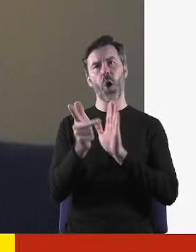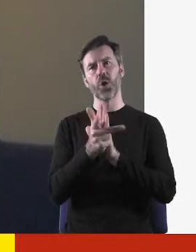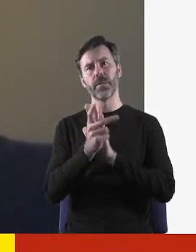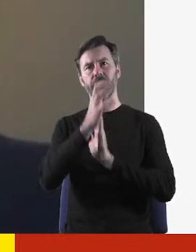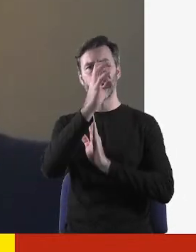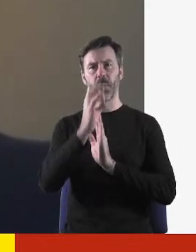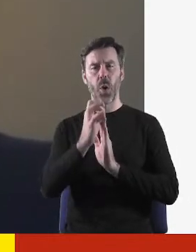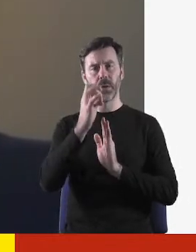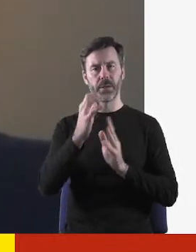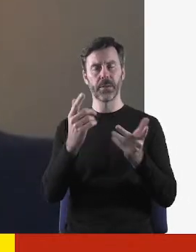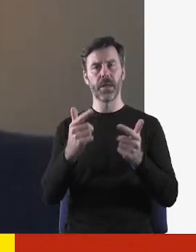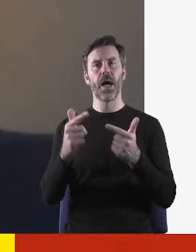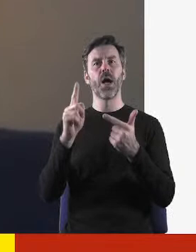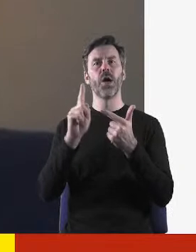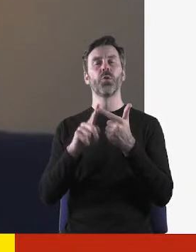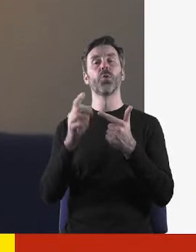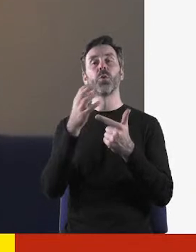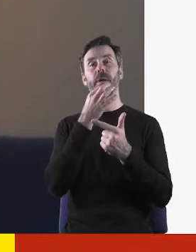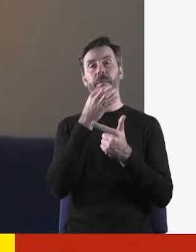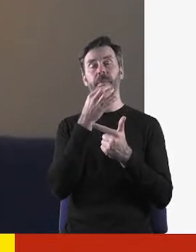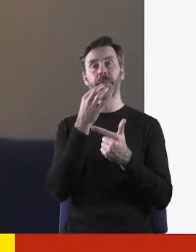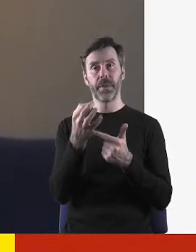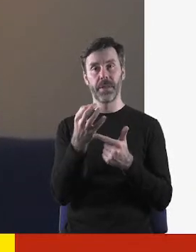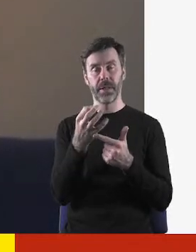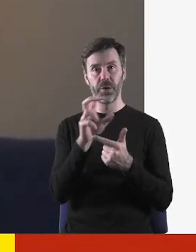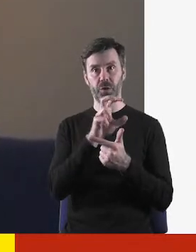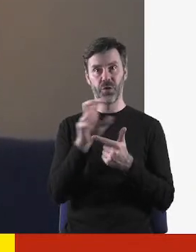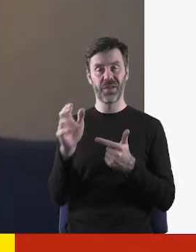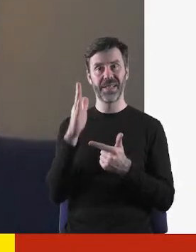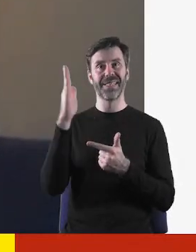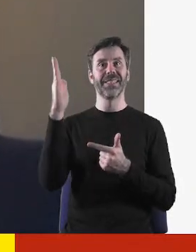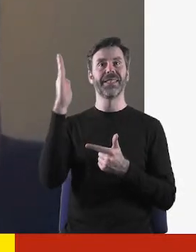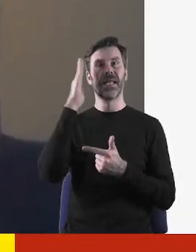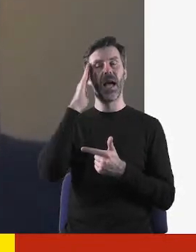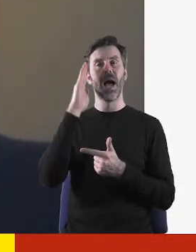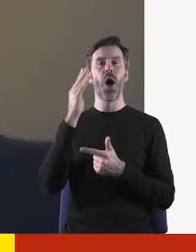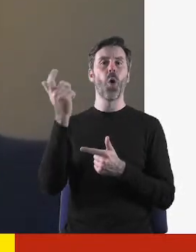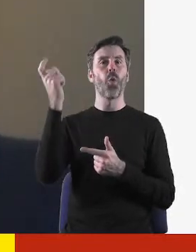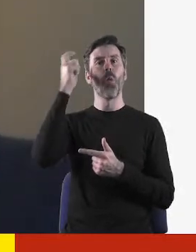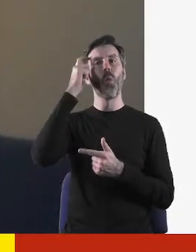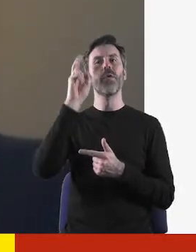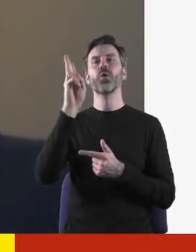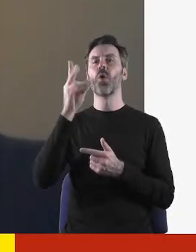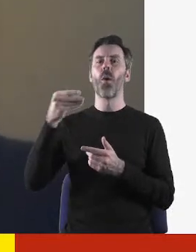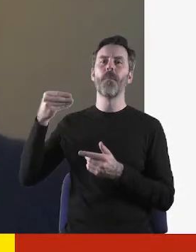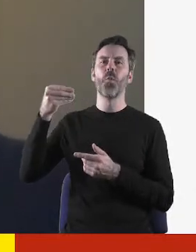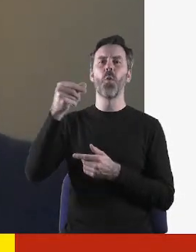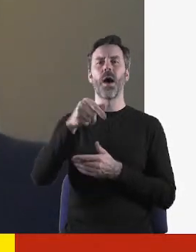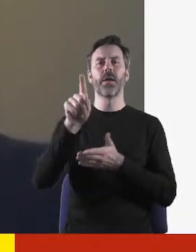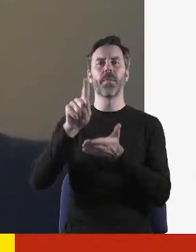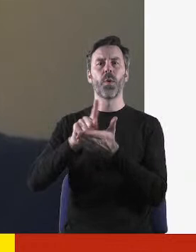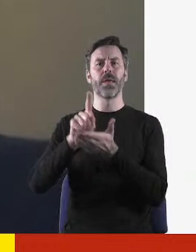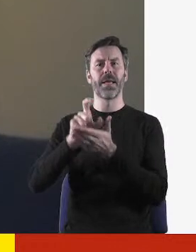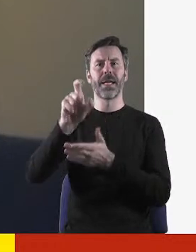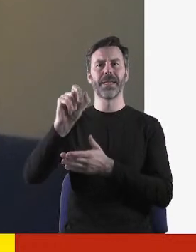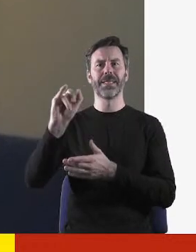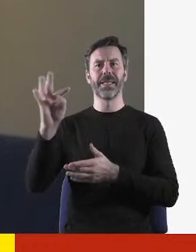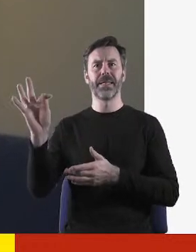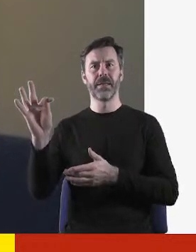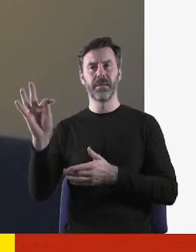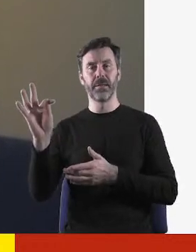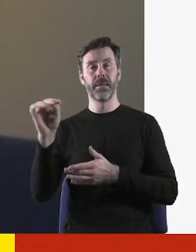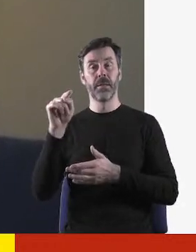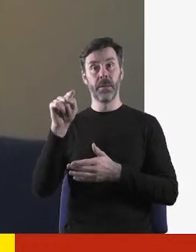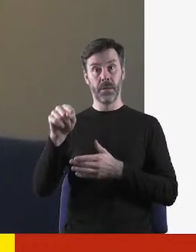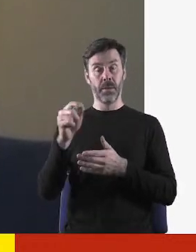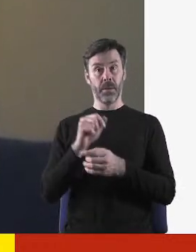sektora. Drugie pytanie jest takie, czy znamy głównych płatników CIT z terenu naszego województwa? Czy ten wzrost skądinąd